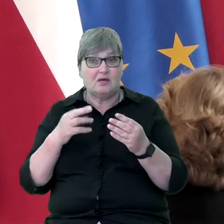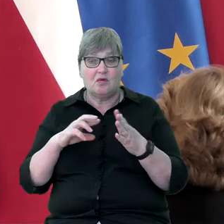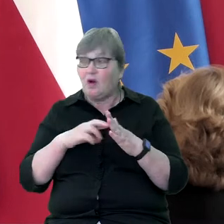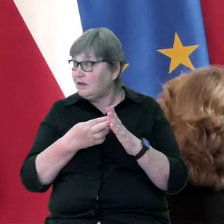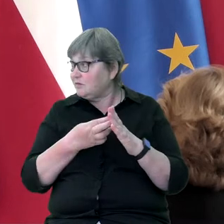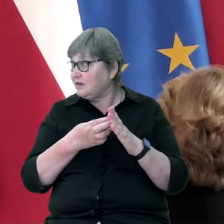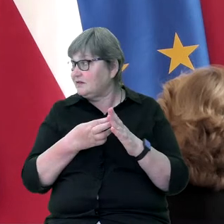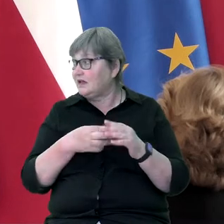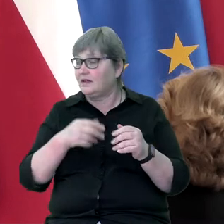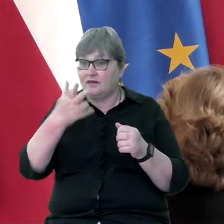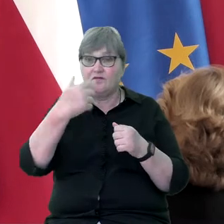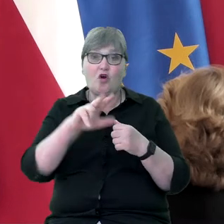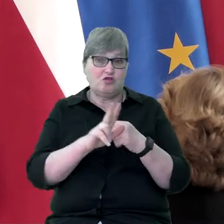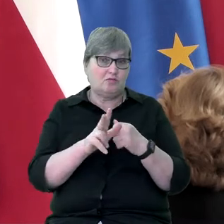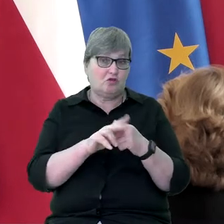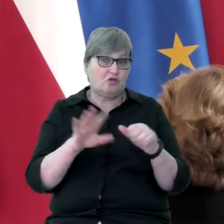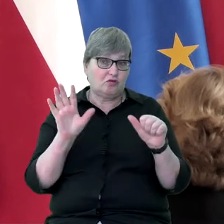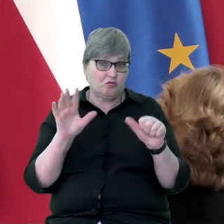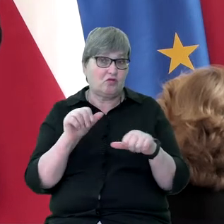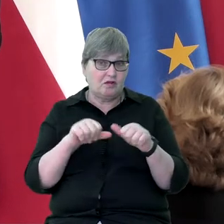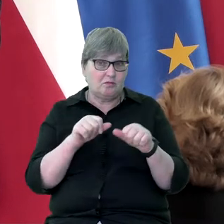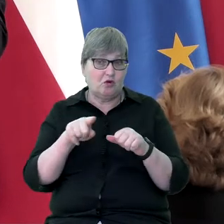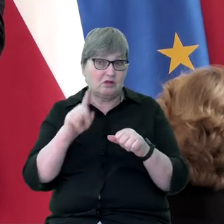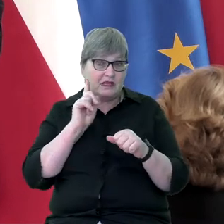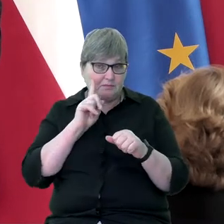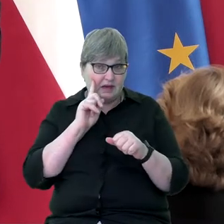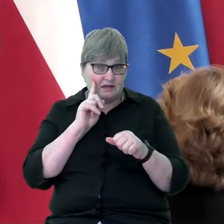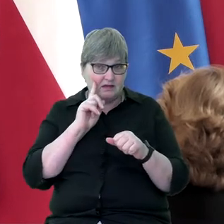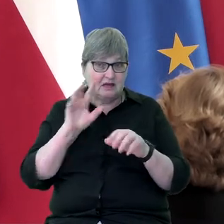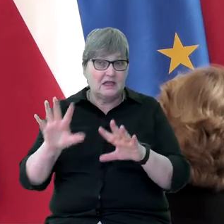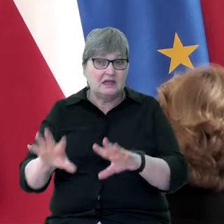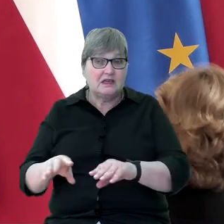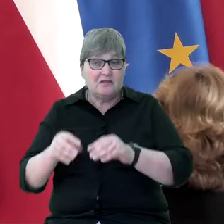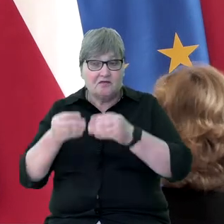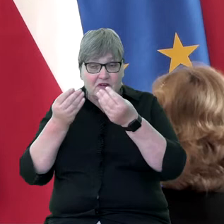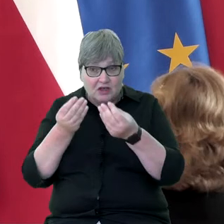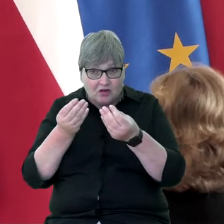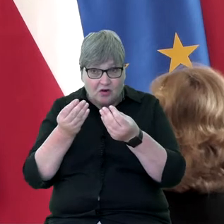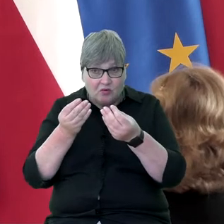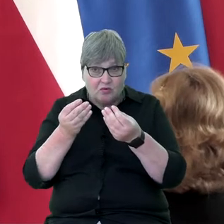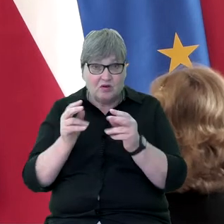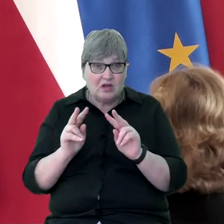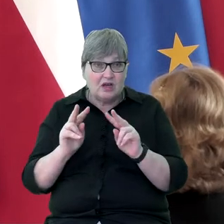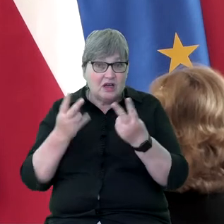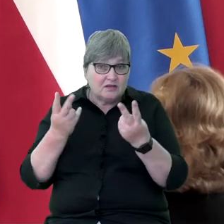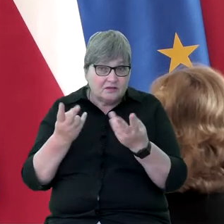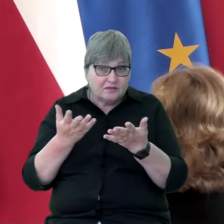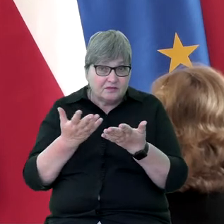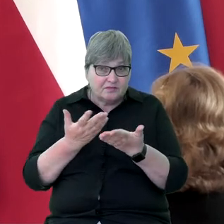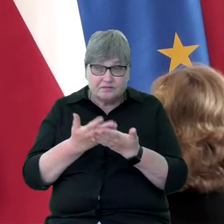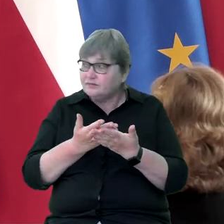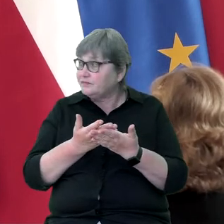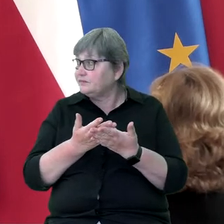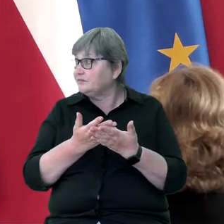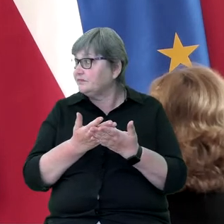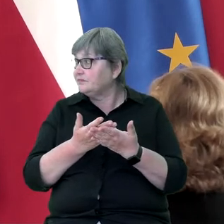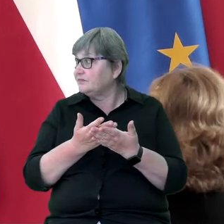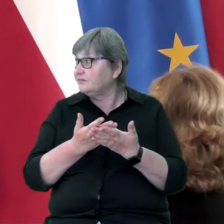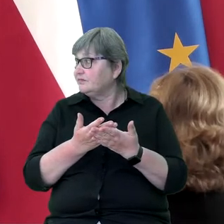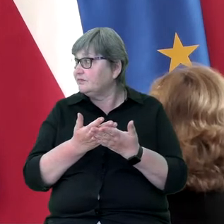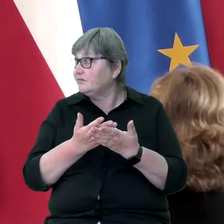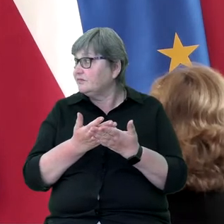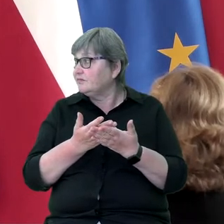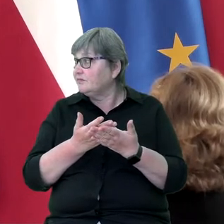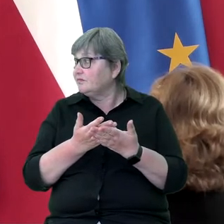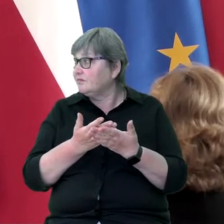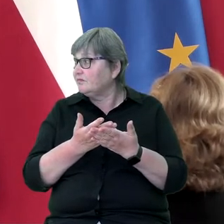pan wyciągnął gdzieś tam, no to jeszcze były czasy, gdzie nie wszyscy, nie wszystkim się chcieli dzielić, no ale ponieważ on